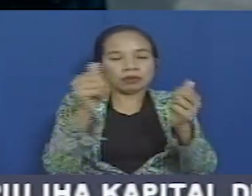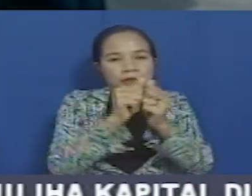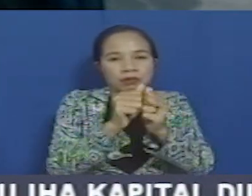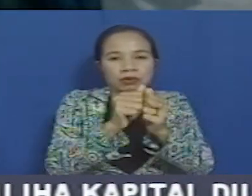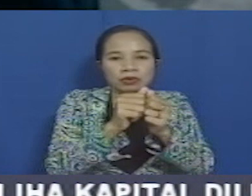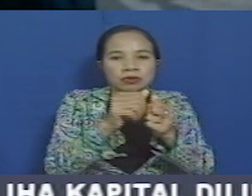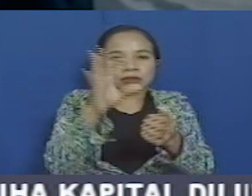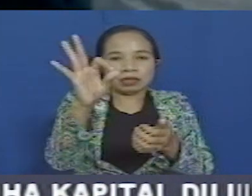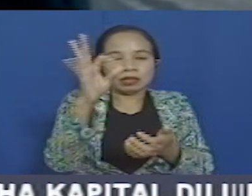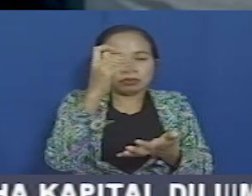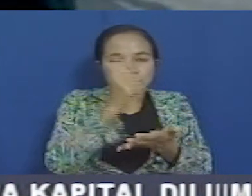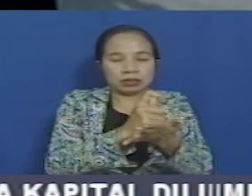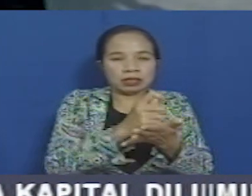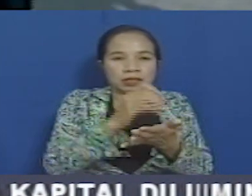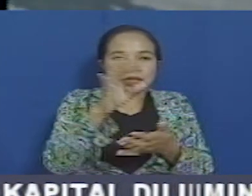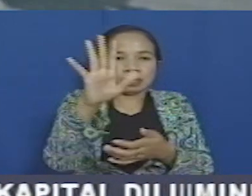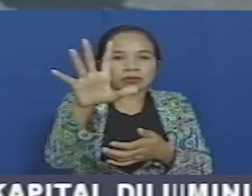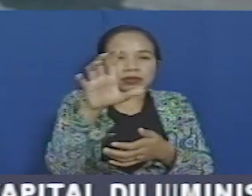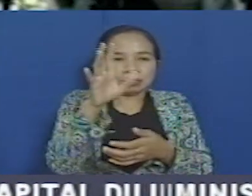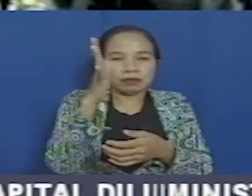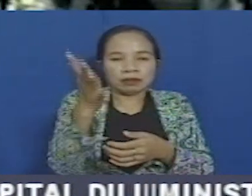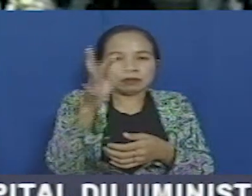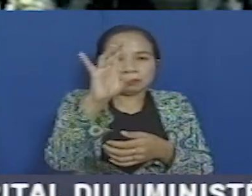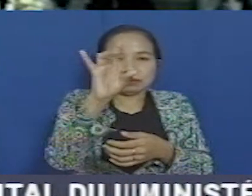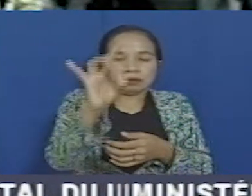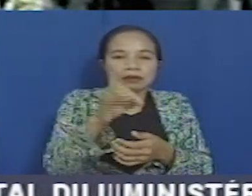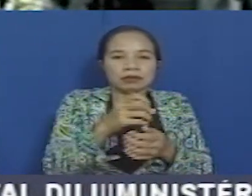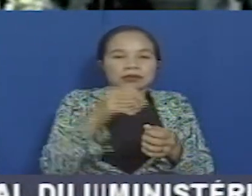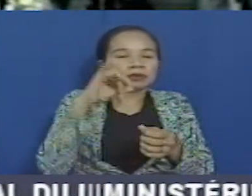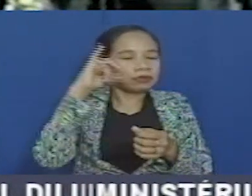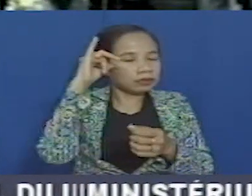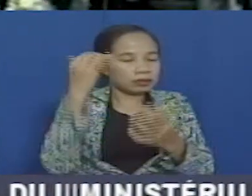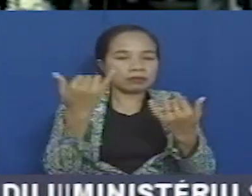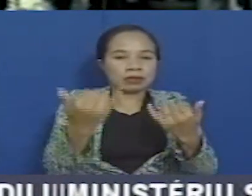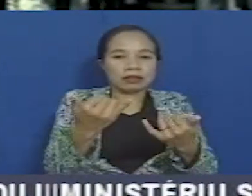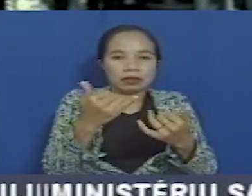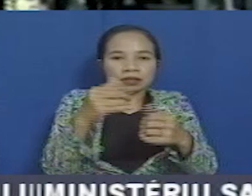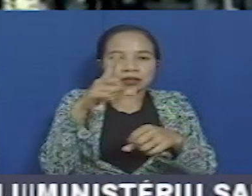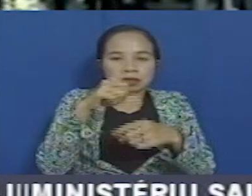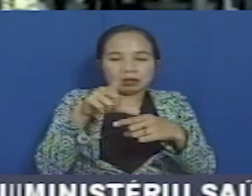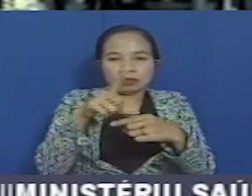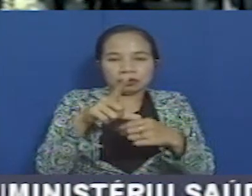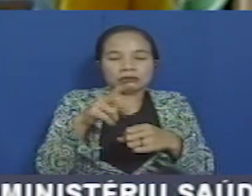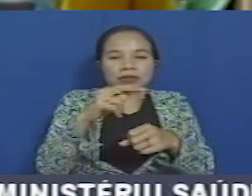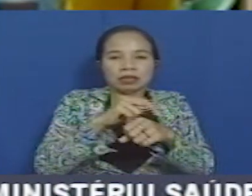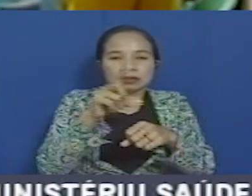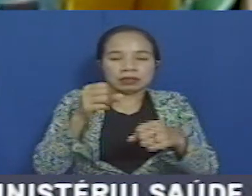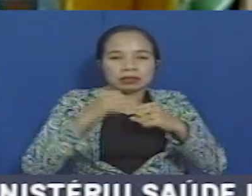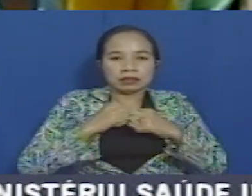Hamuduk rihusia atus lima lima nulu resin walu. Husi horseik mai ohin Laboratorio Nasional